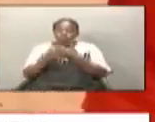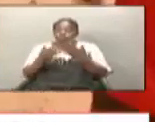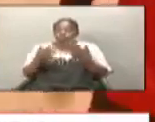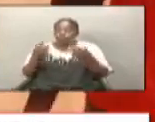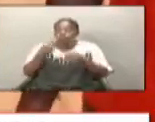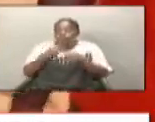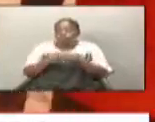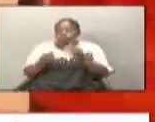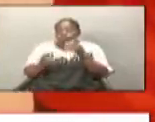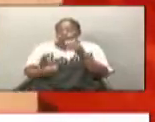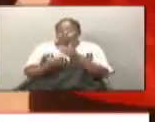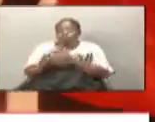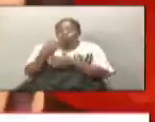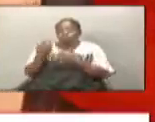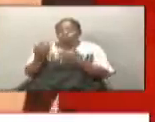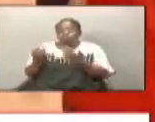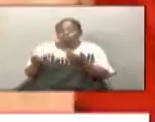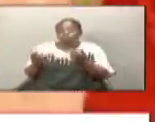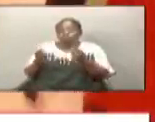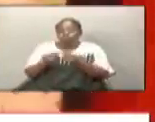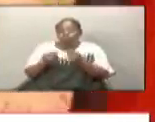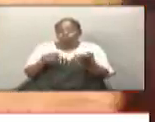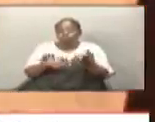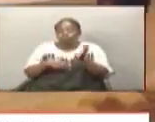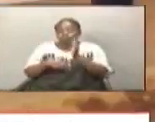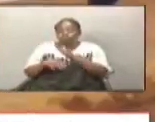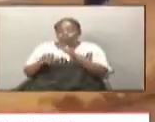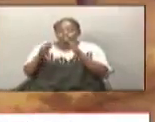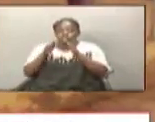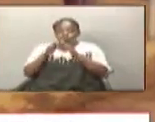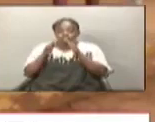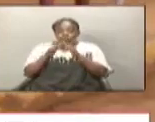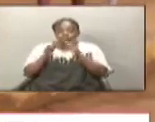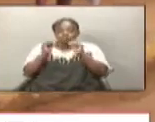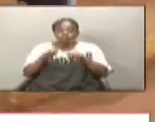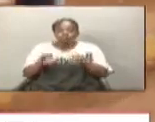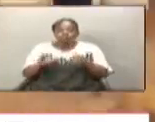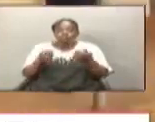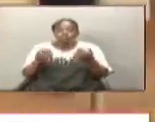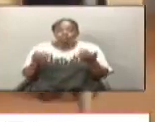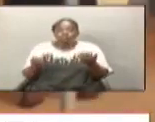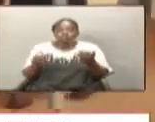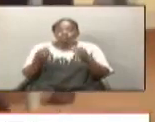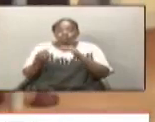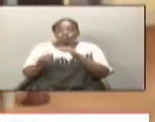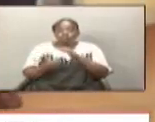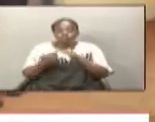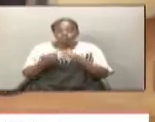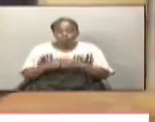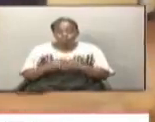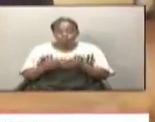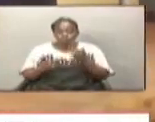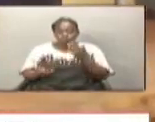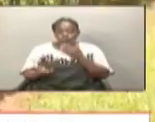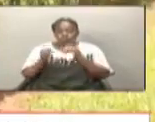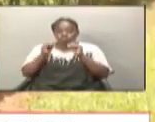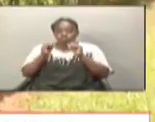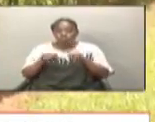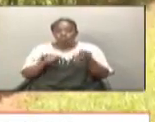bandi bakolako obulumbaganyi obulala nga bajulidde n'okuddako ewaabwe basooke beetegula ekibabo. Bayinza okujja ne bakola